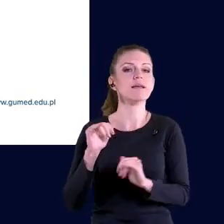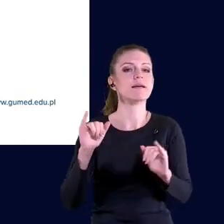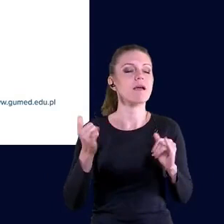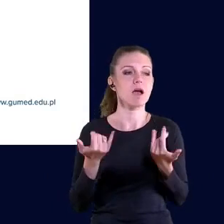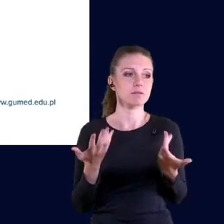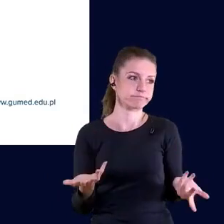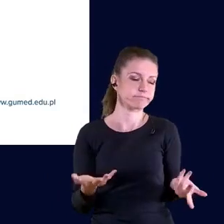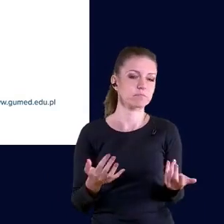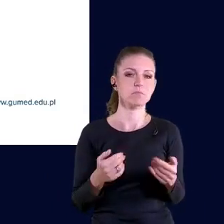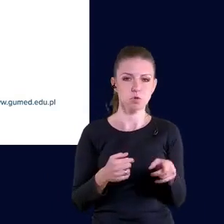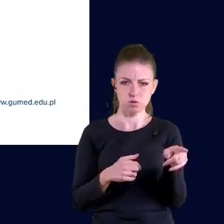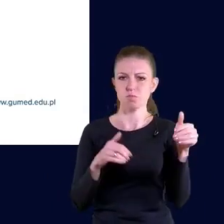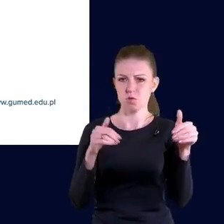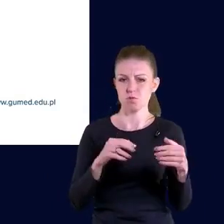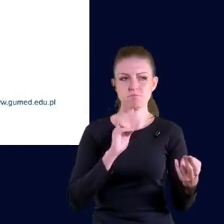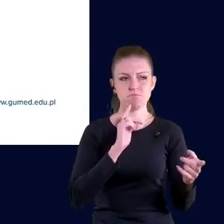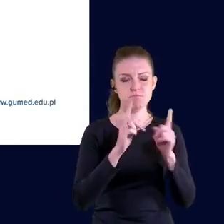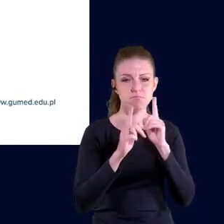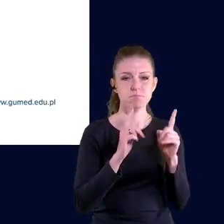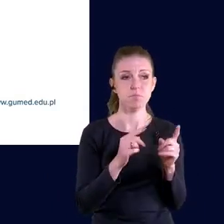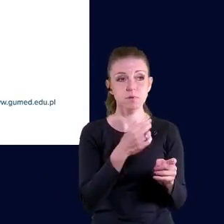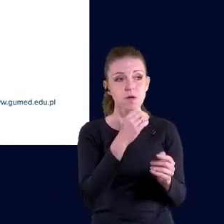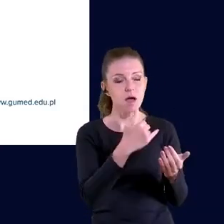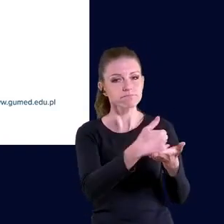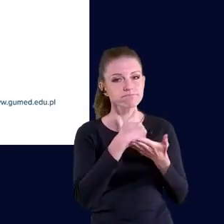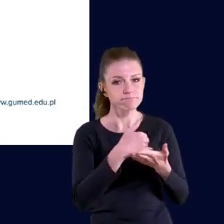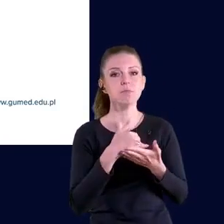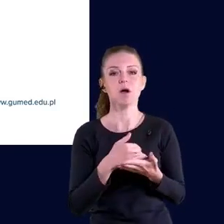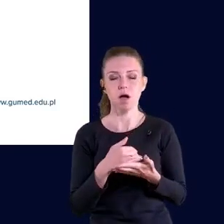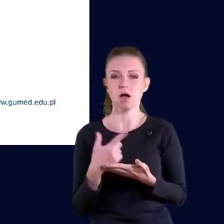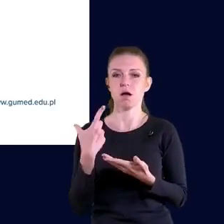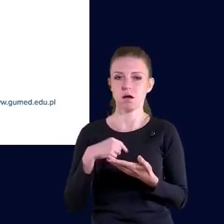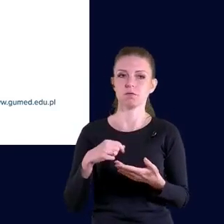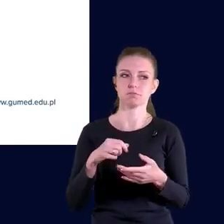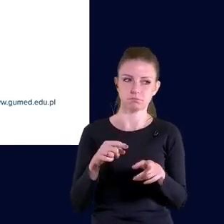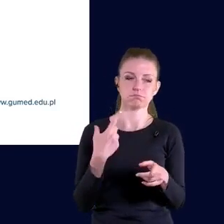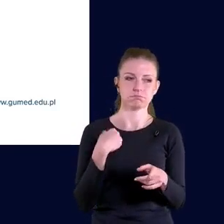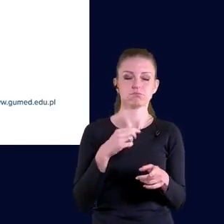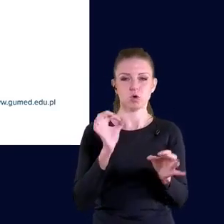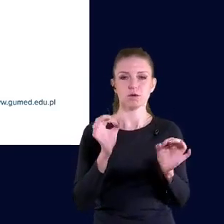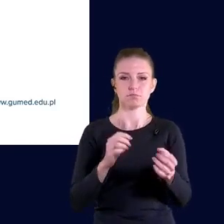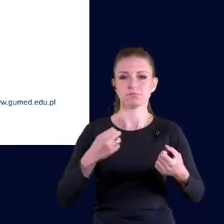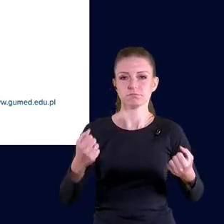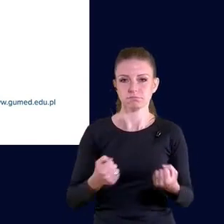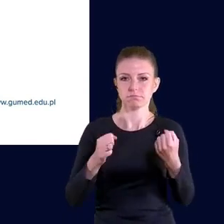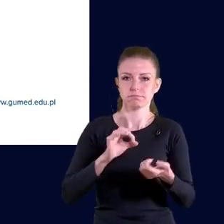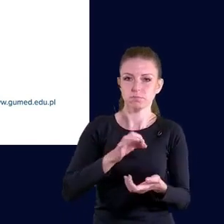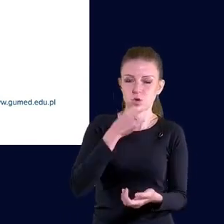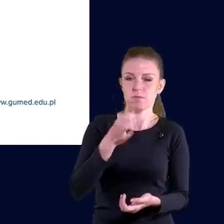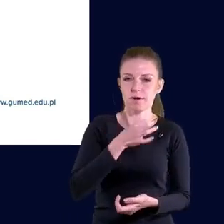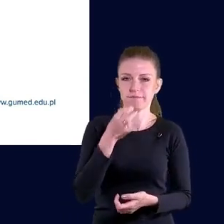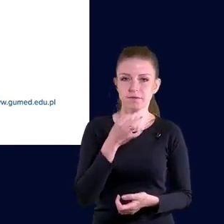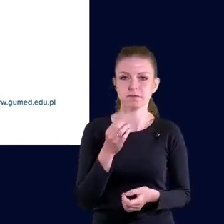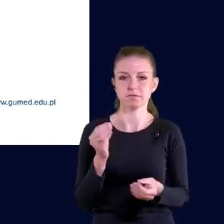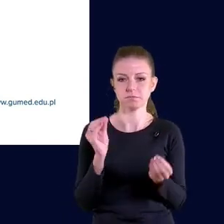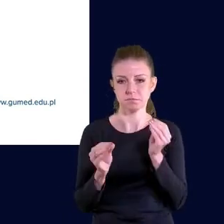jesteśmy gotowi Tak poprawić go i ten sposób realizować to założenie